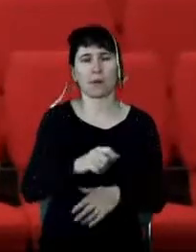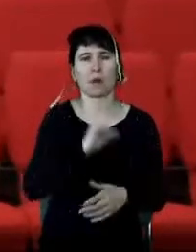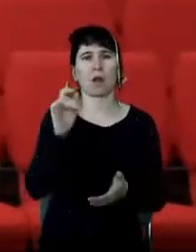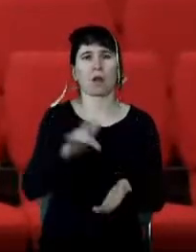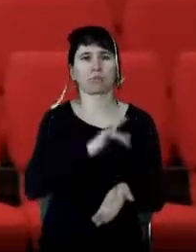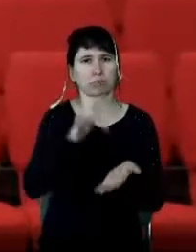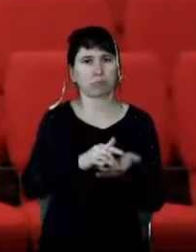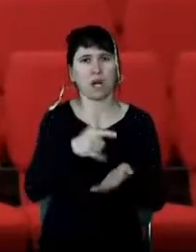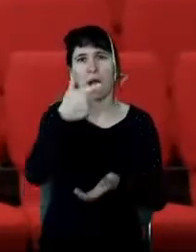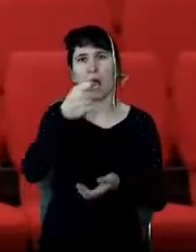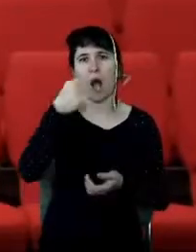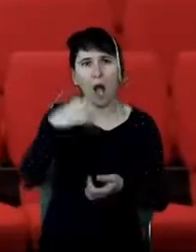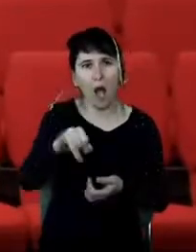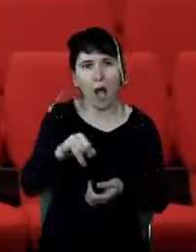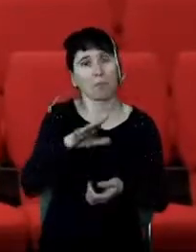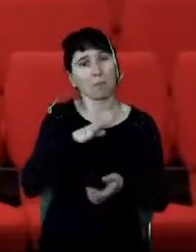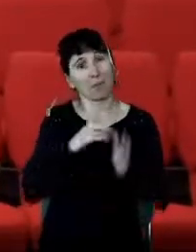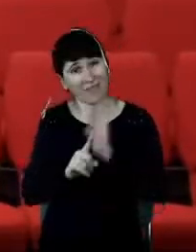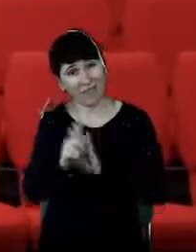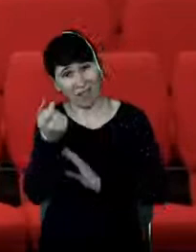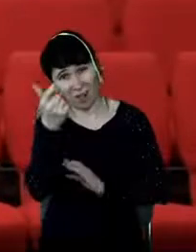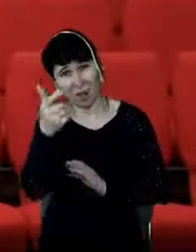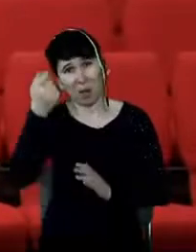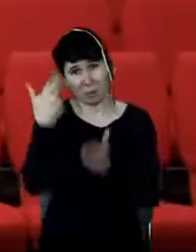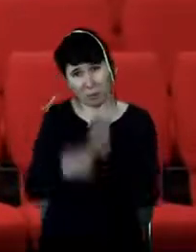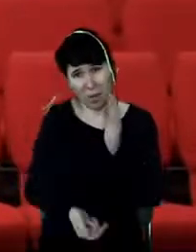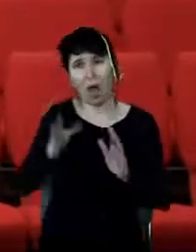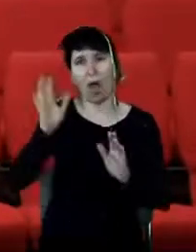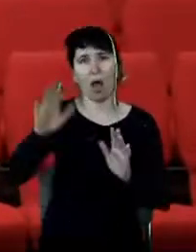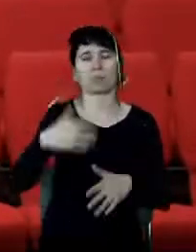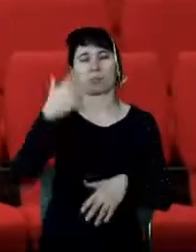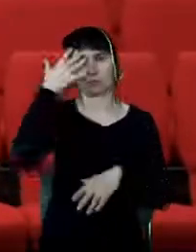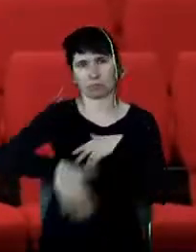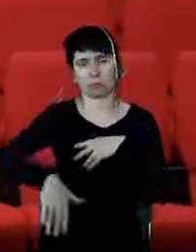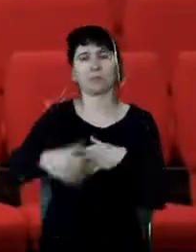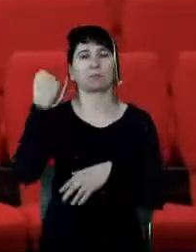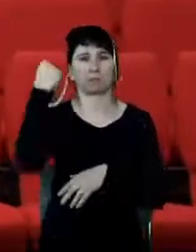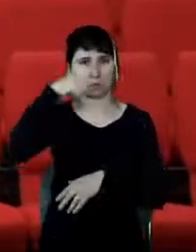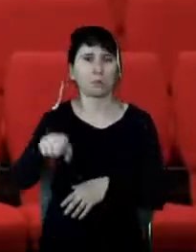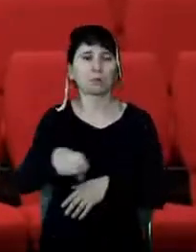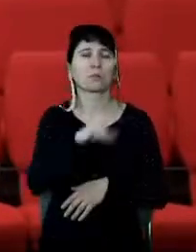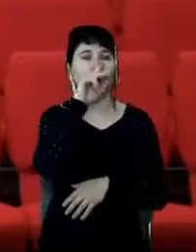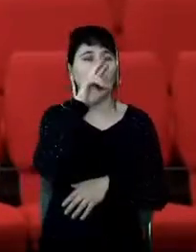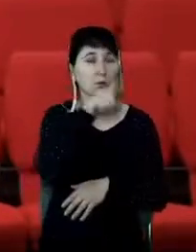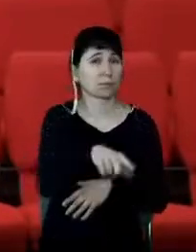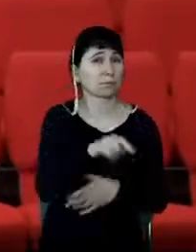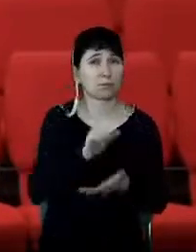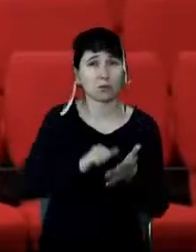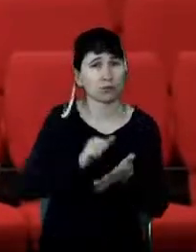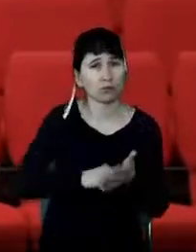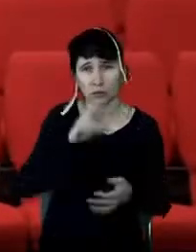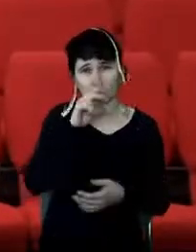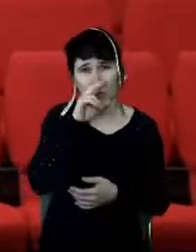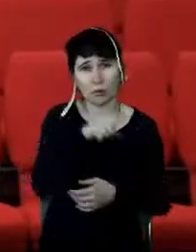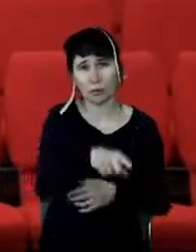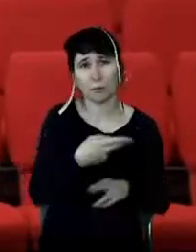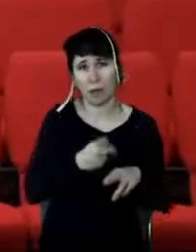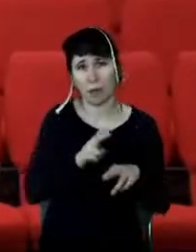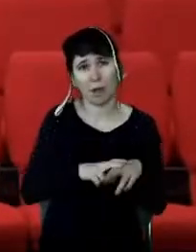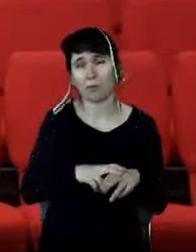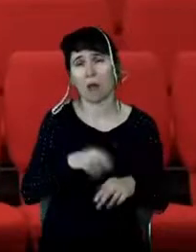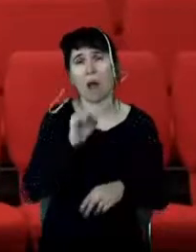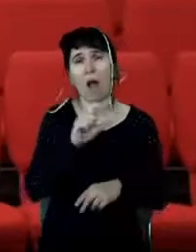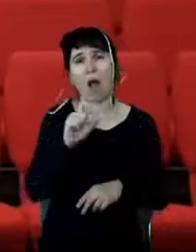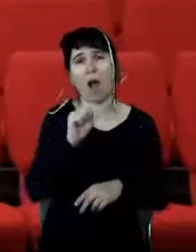перемога над містом Гаєм, спочатку поразка, потім перемога, тому що були деякі моменти, які вони, скажімо